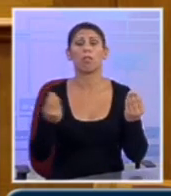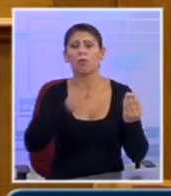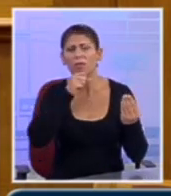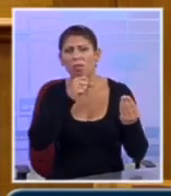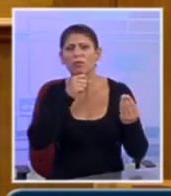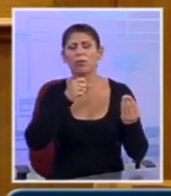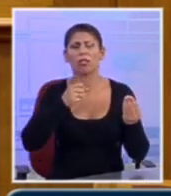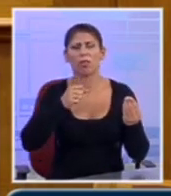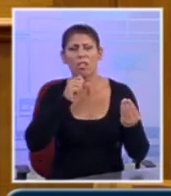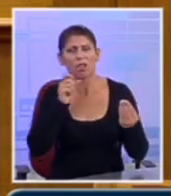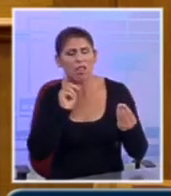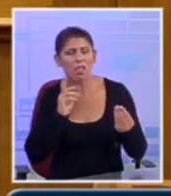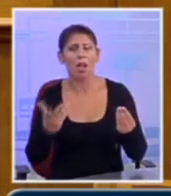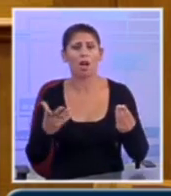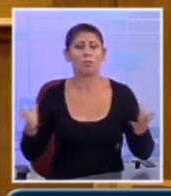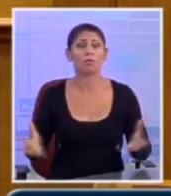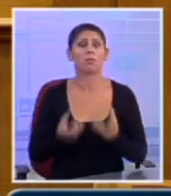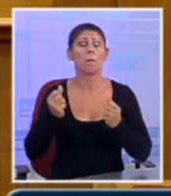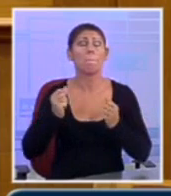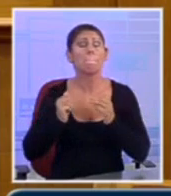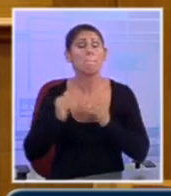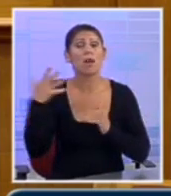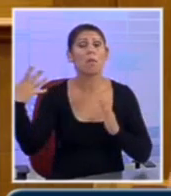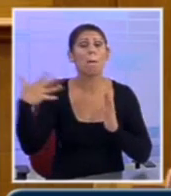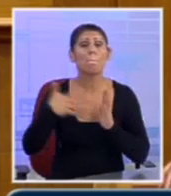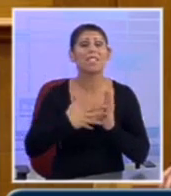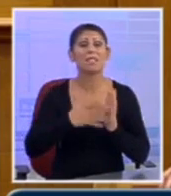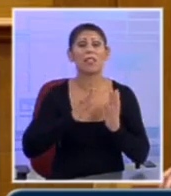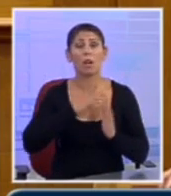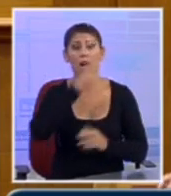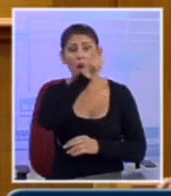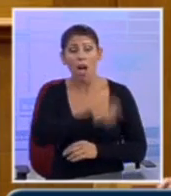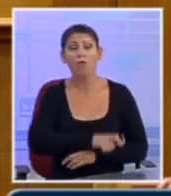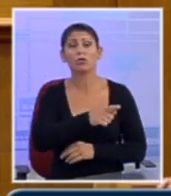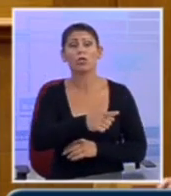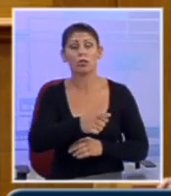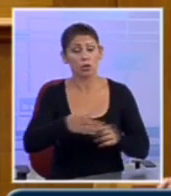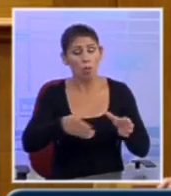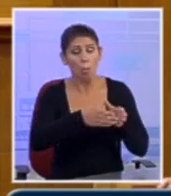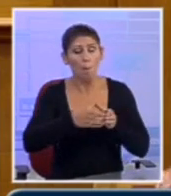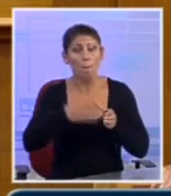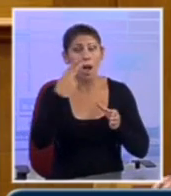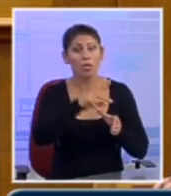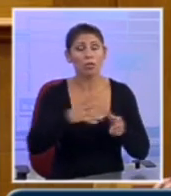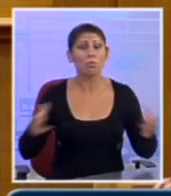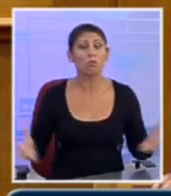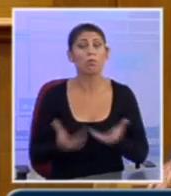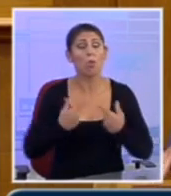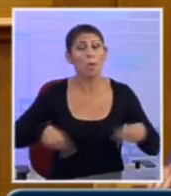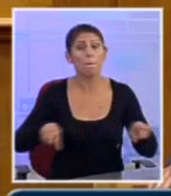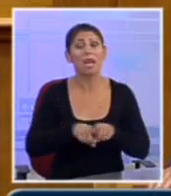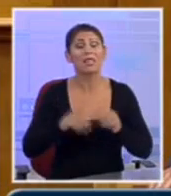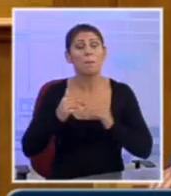ηλικιωμένους ανθρώπους, που έχει σώσει πάνω από 5.000 άτομα, αυτός και το πλήρωμά του, που έχουν σώσει όλοι μαζί πάνω